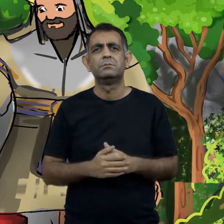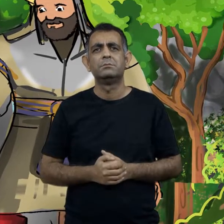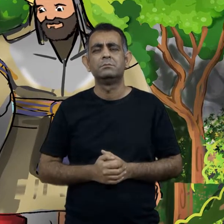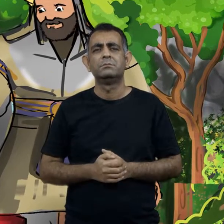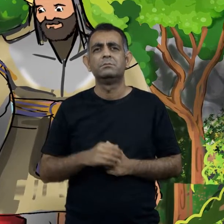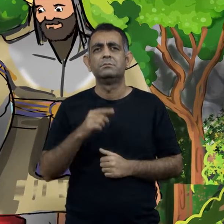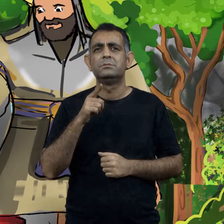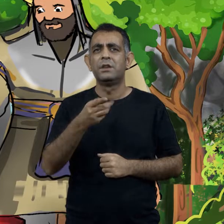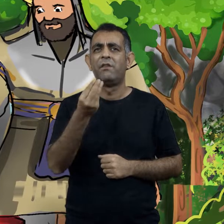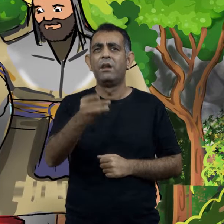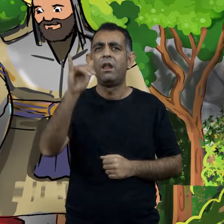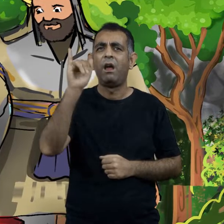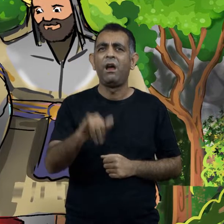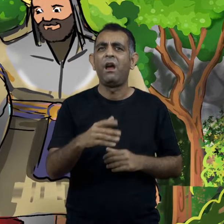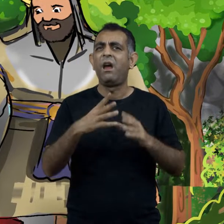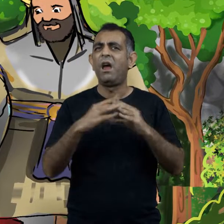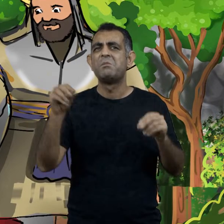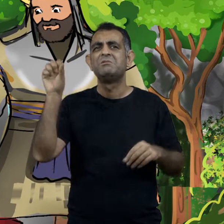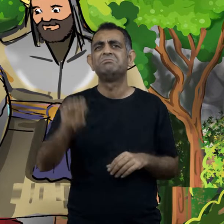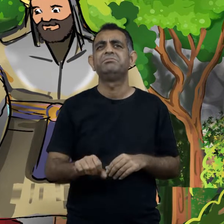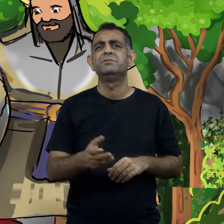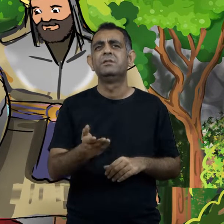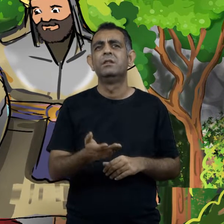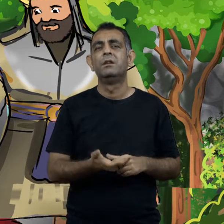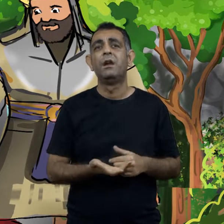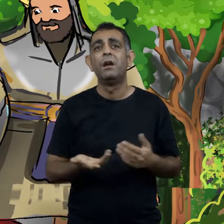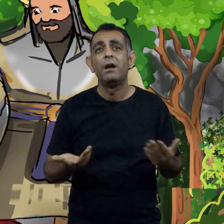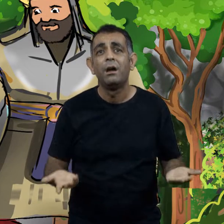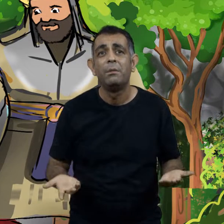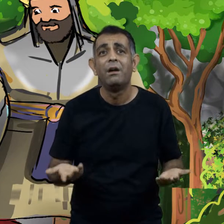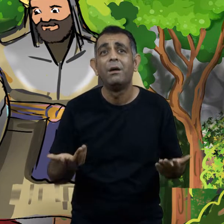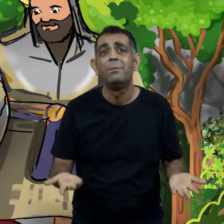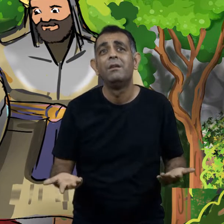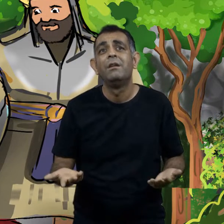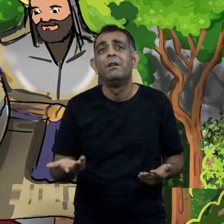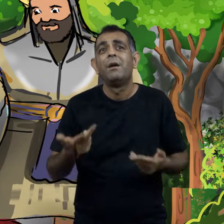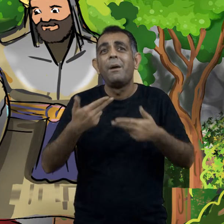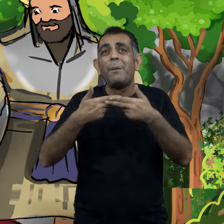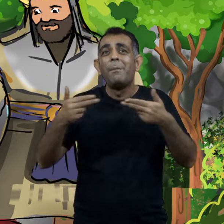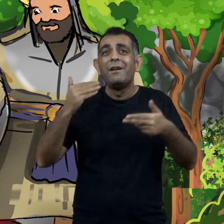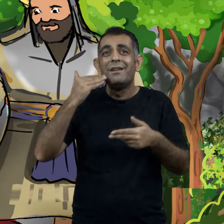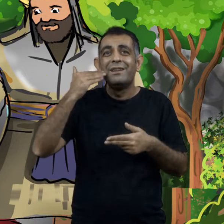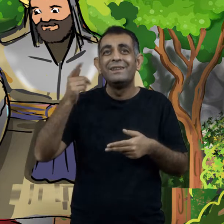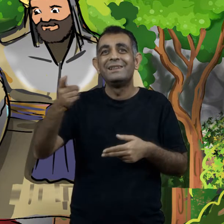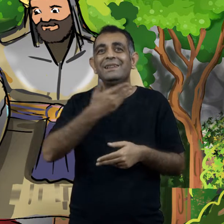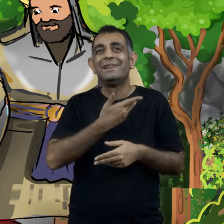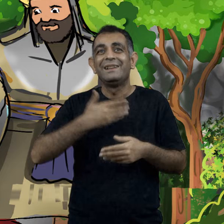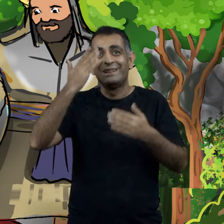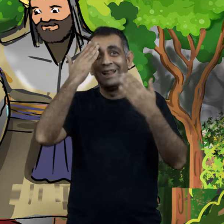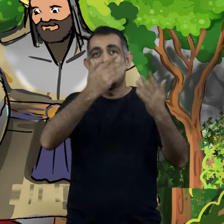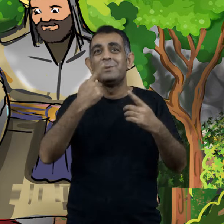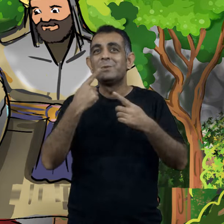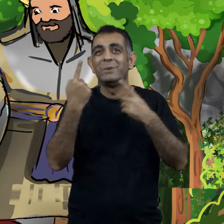Olmaz. Size verilen hakkı kaybettiniz. Ama masalcının